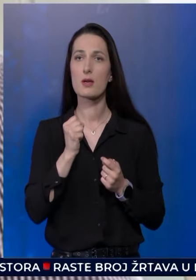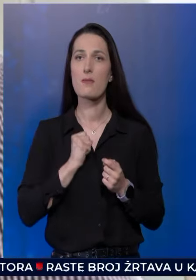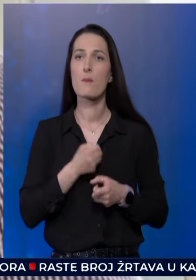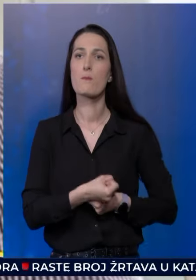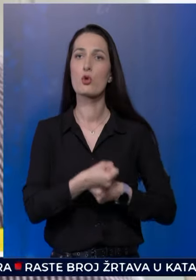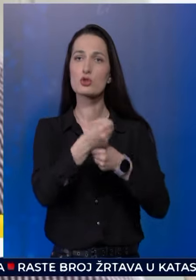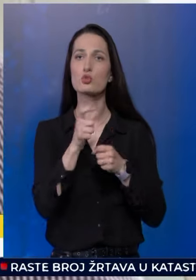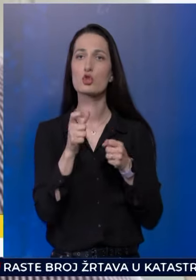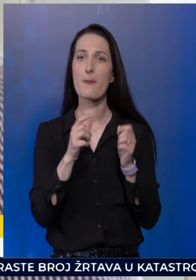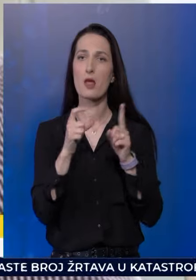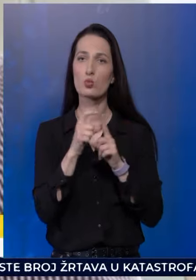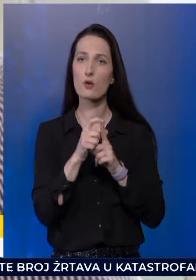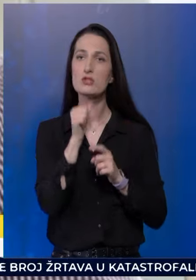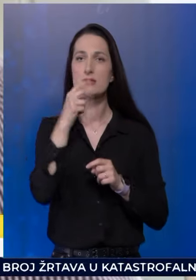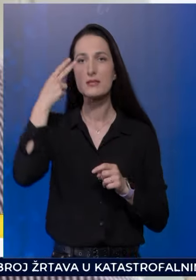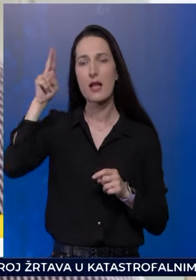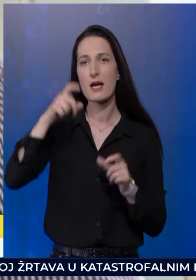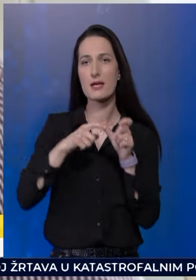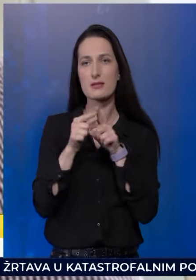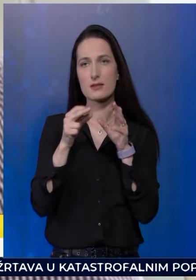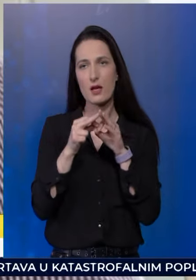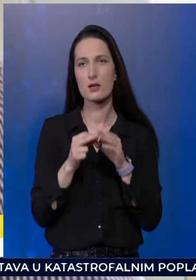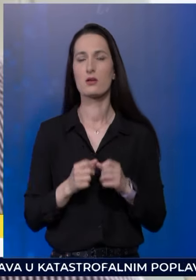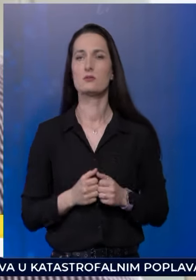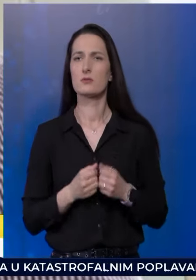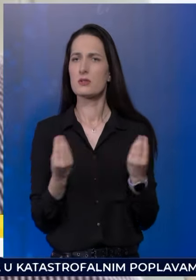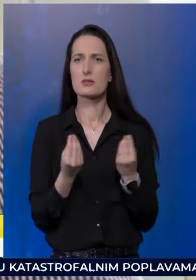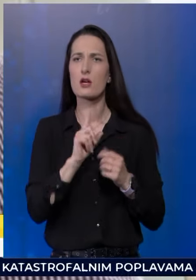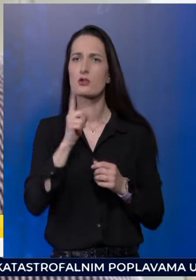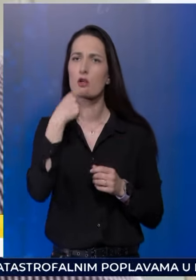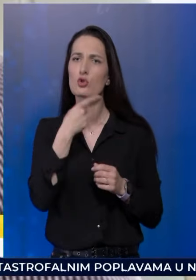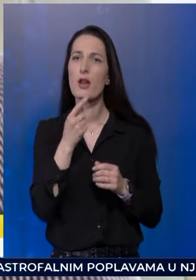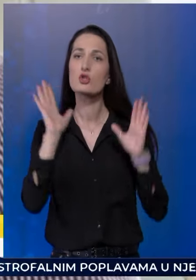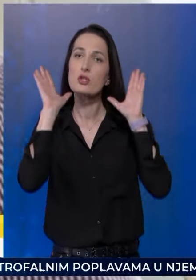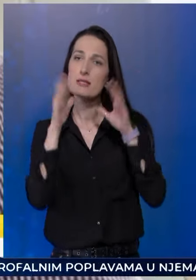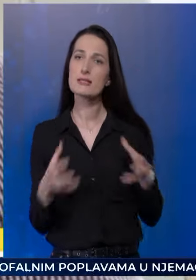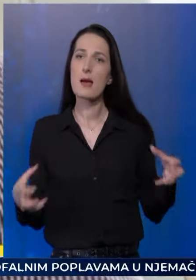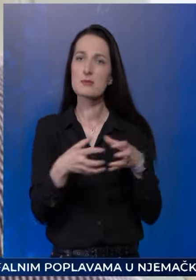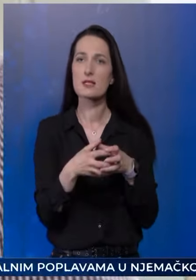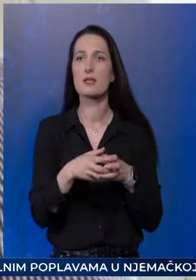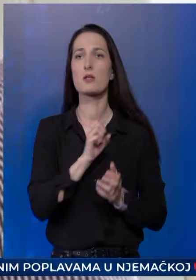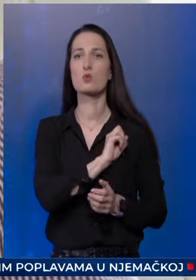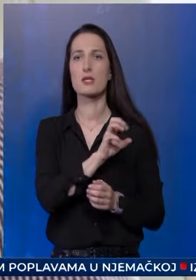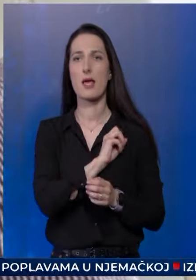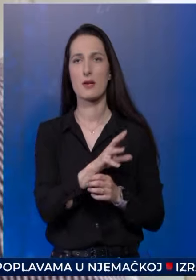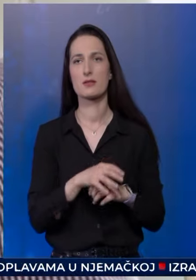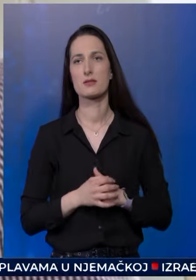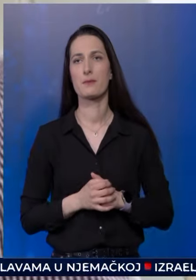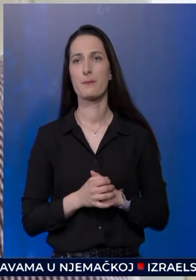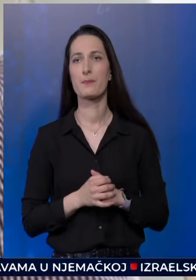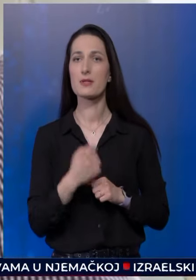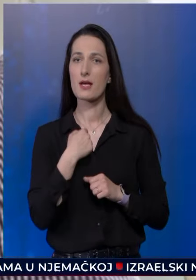podršku Čanla Durakovića i stranke SDA i zašto ne reći islamske zajednice ovde